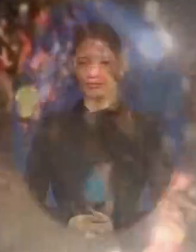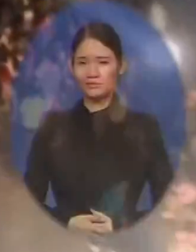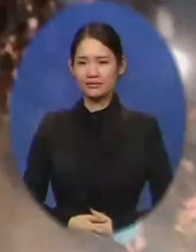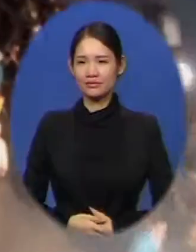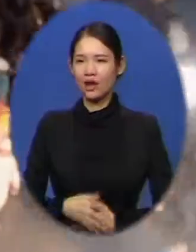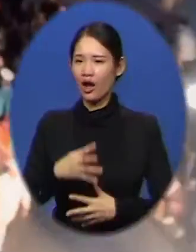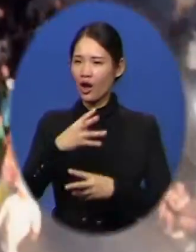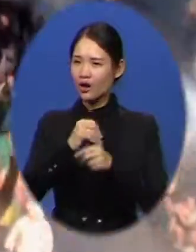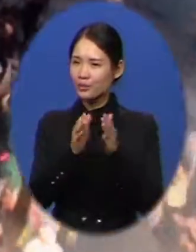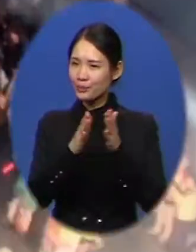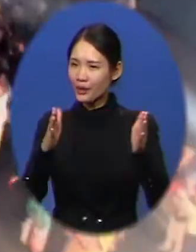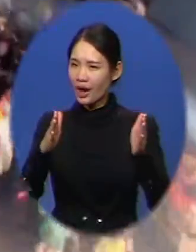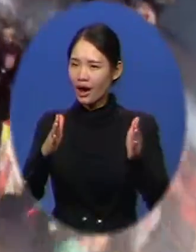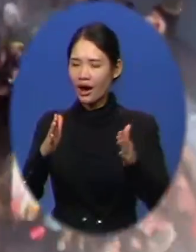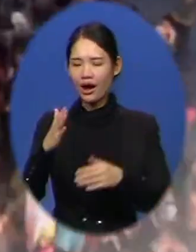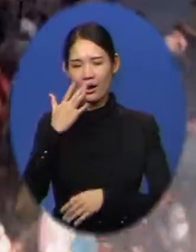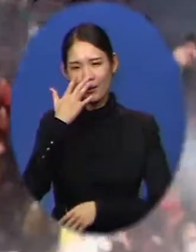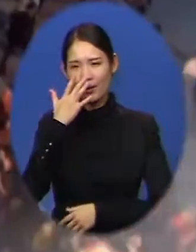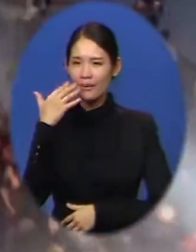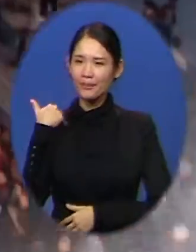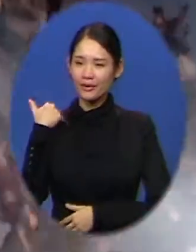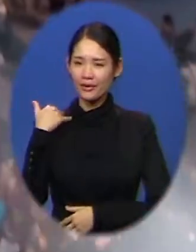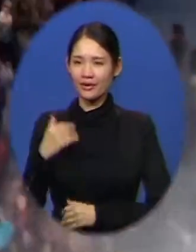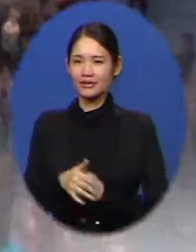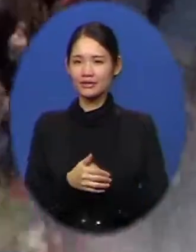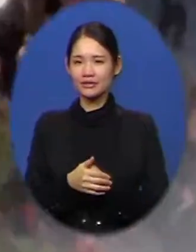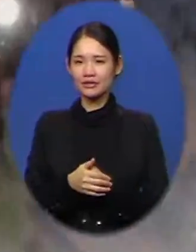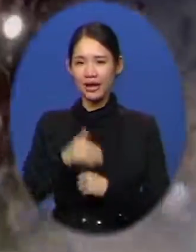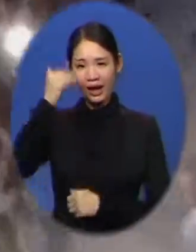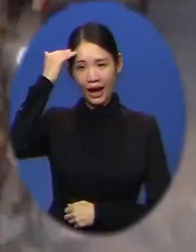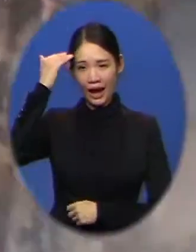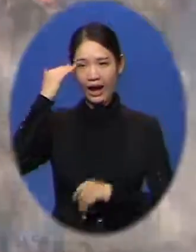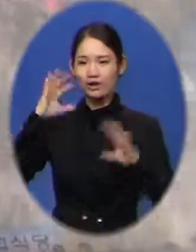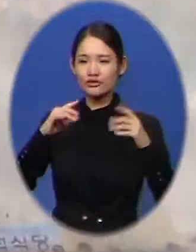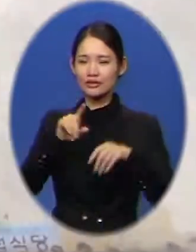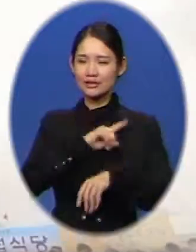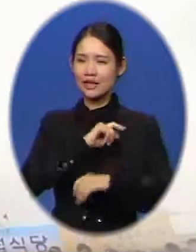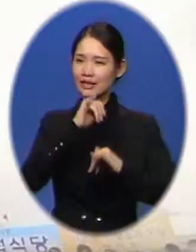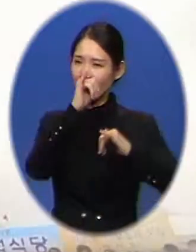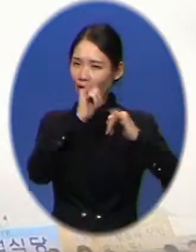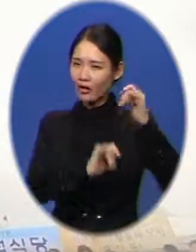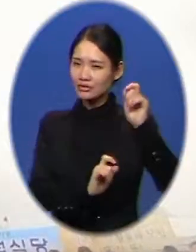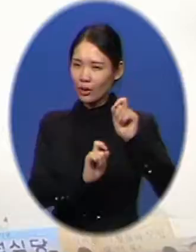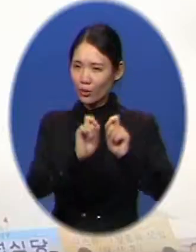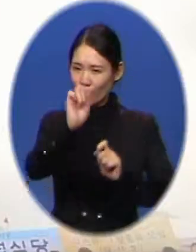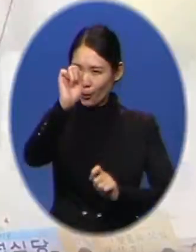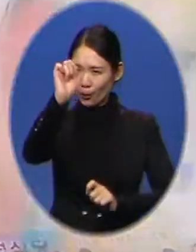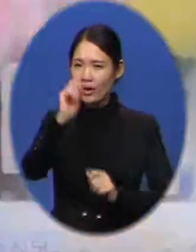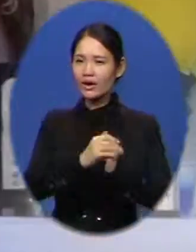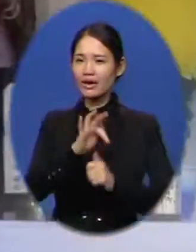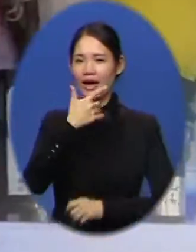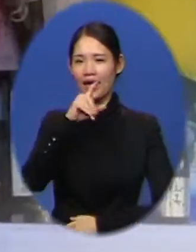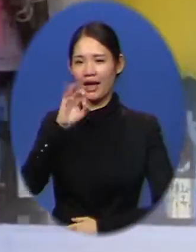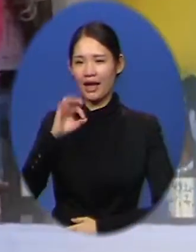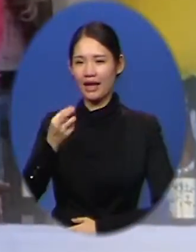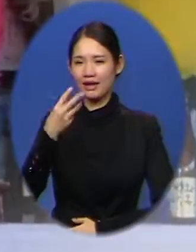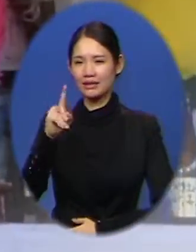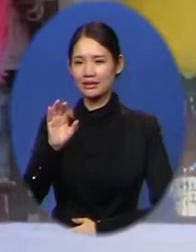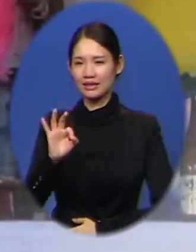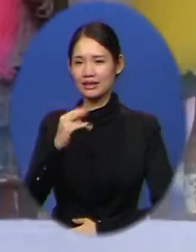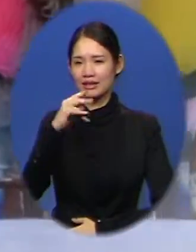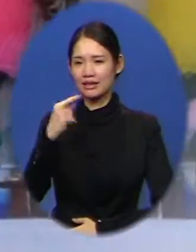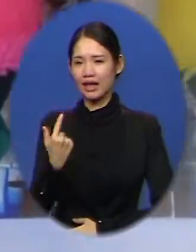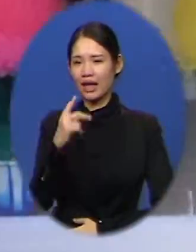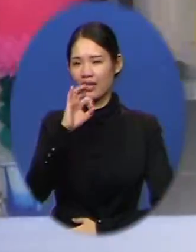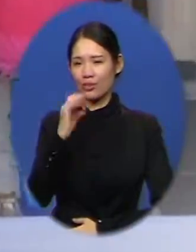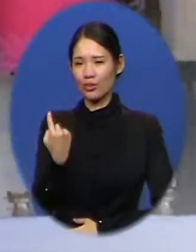언제부터 시작됐는지 알 수 없을 정도로 우리나라에서 가장 역사가 깊은 축제 강릉 단오제.